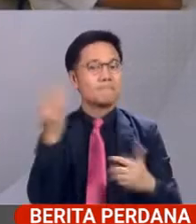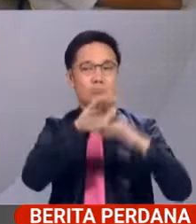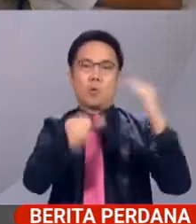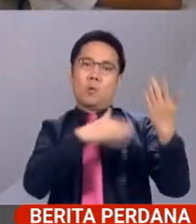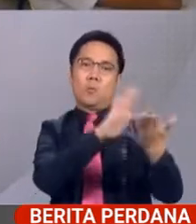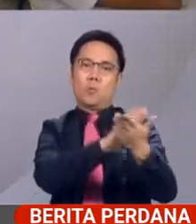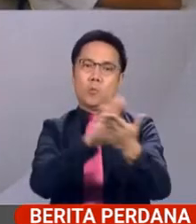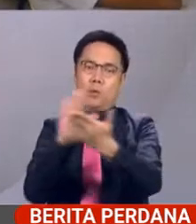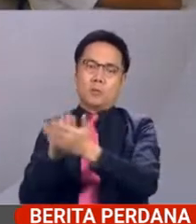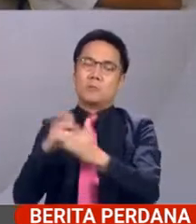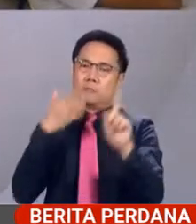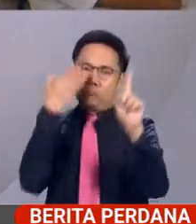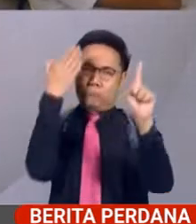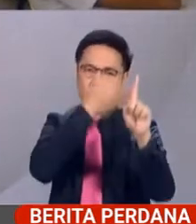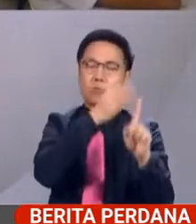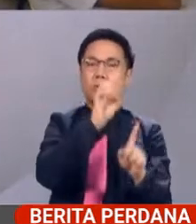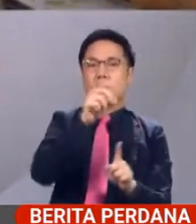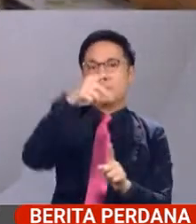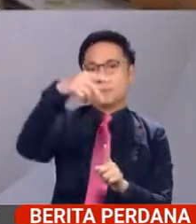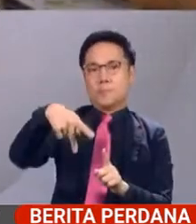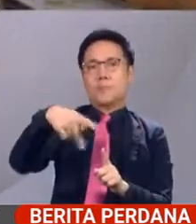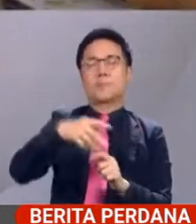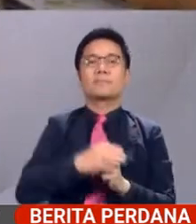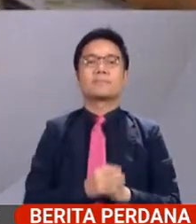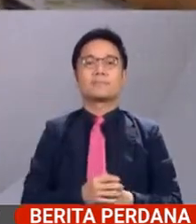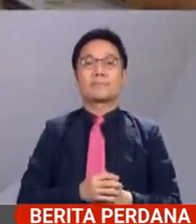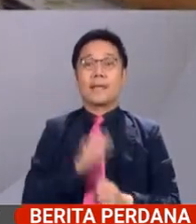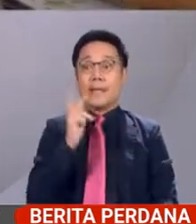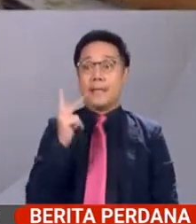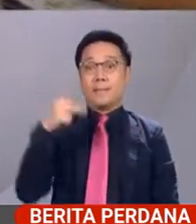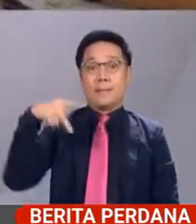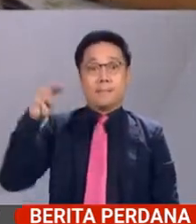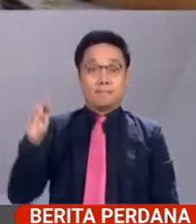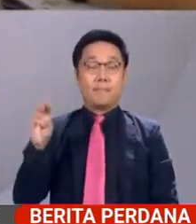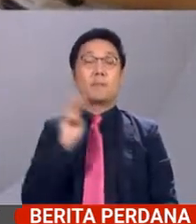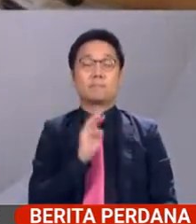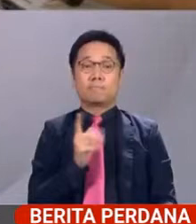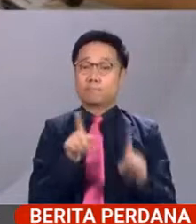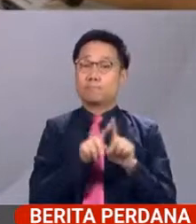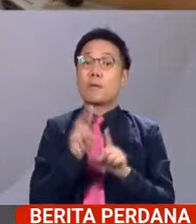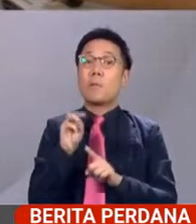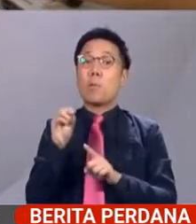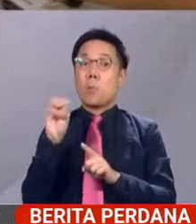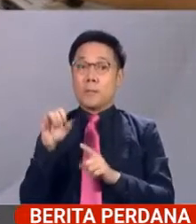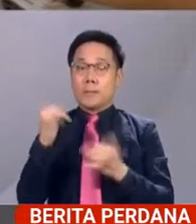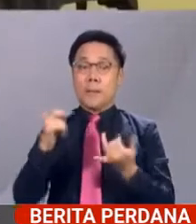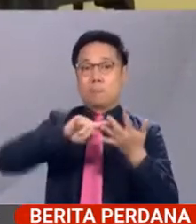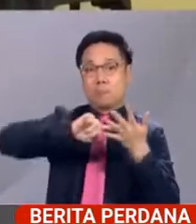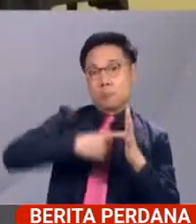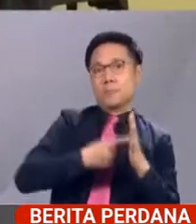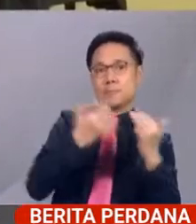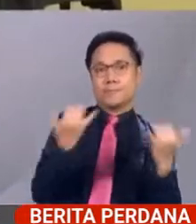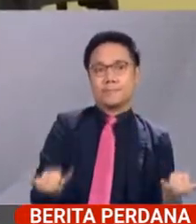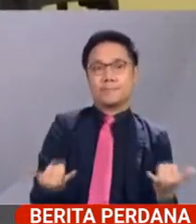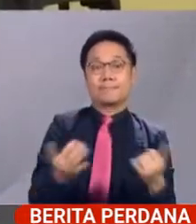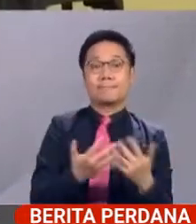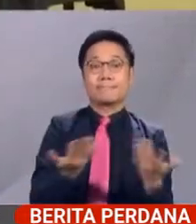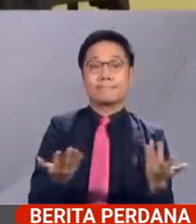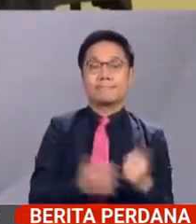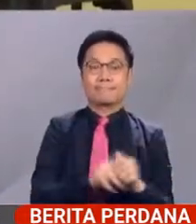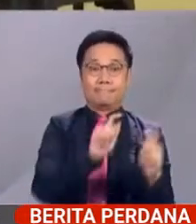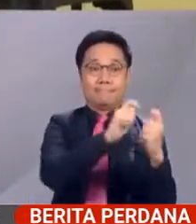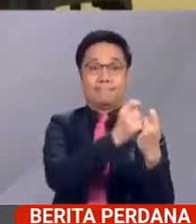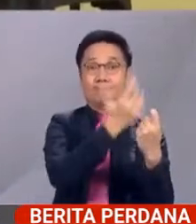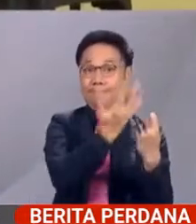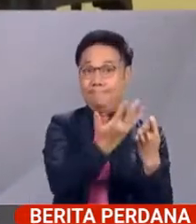SOP dan juga garis panduan yang ditetapkan. KPM sebelum ini mengumumkan sekolah akan mula dibuka bermula hari ini melibatkan pelajar tingkatan 5